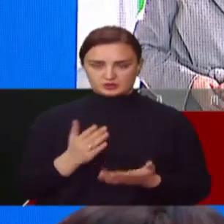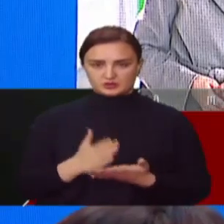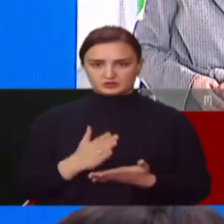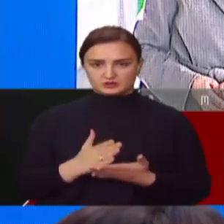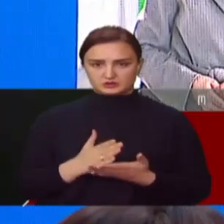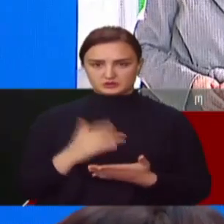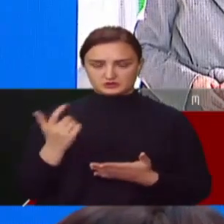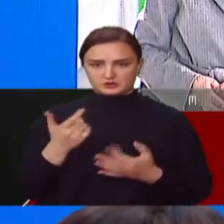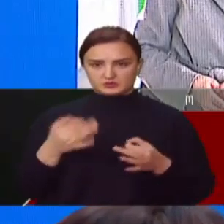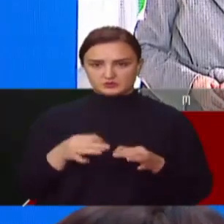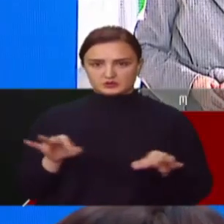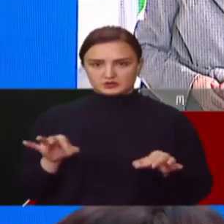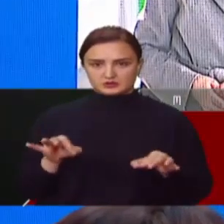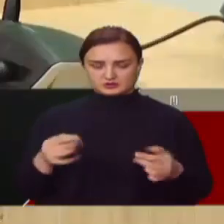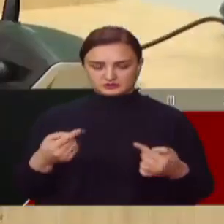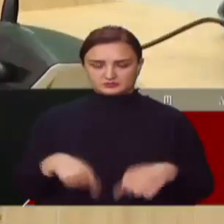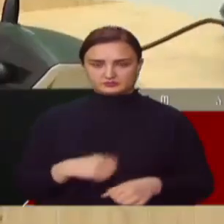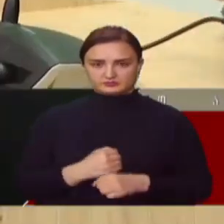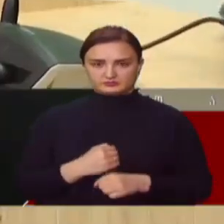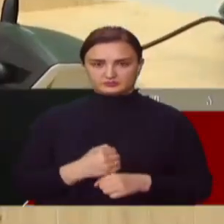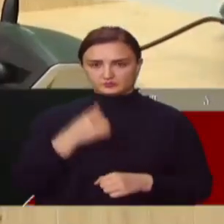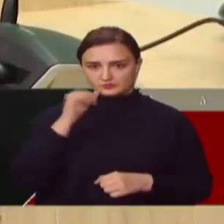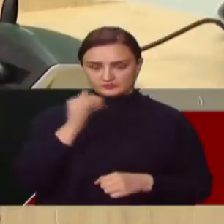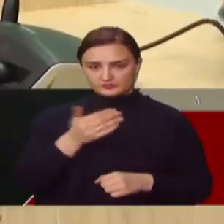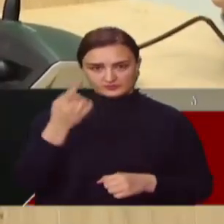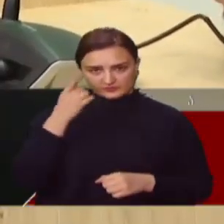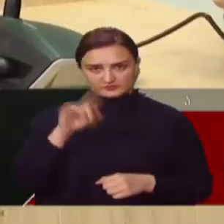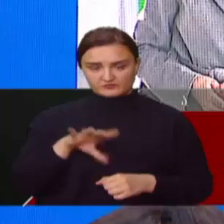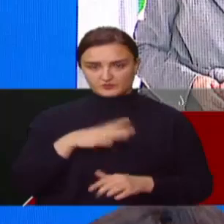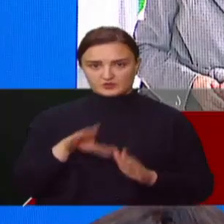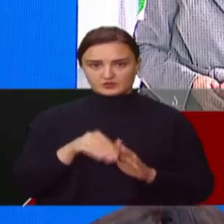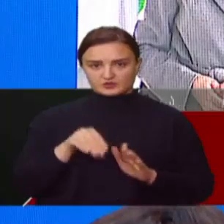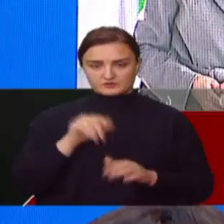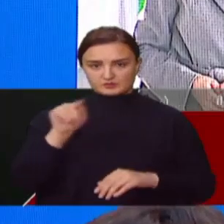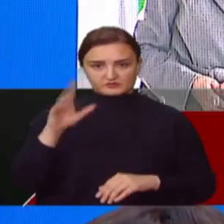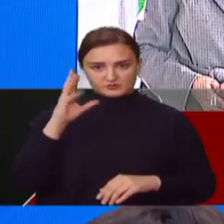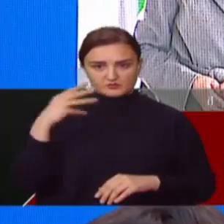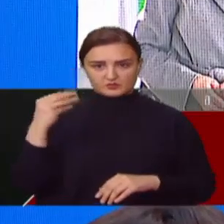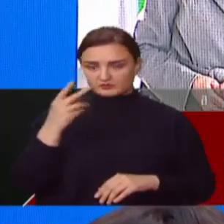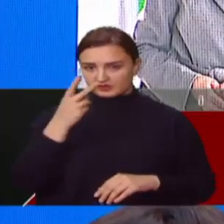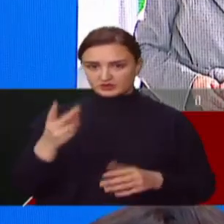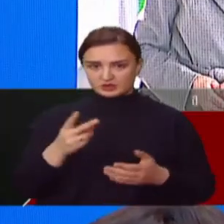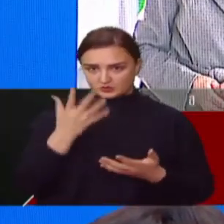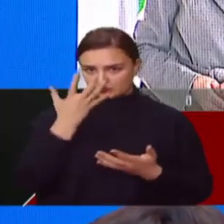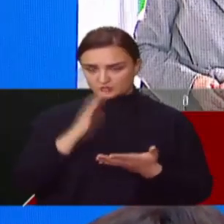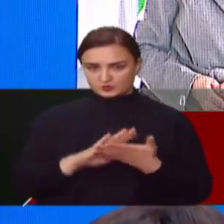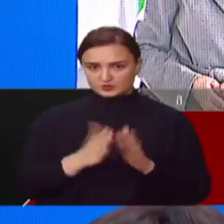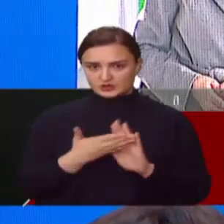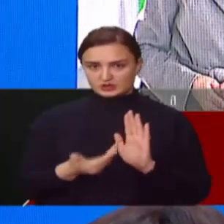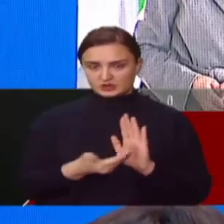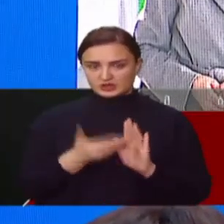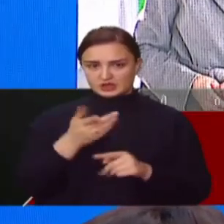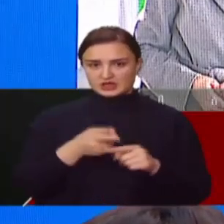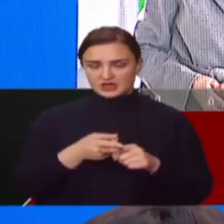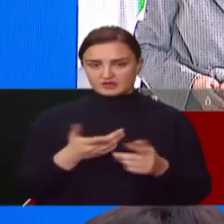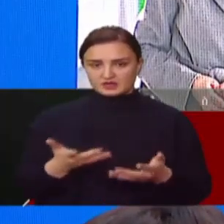khdeba Democratis ziris gamotxra. Gushin, itsit rom shedga archevnebi Moldovashi, nakhet surati sadats akats nakhevat